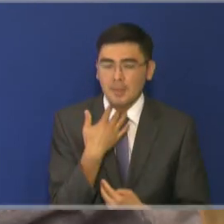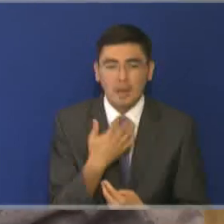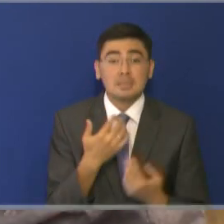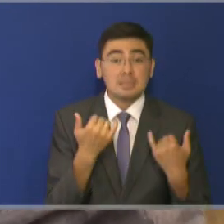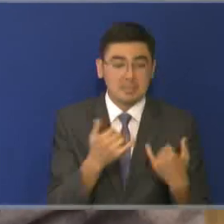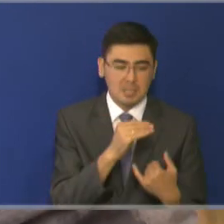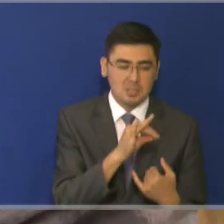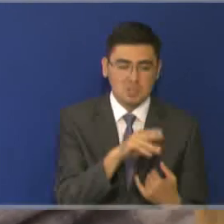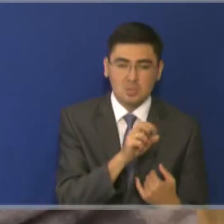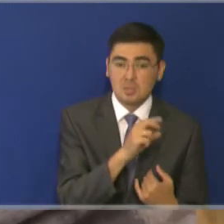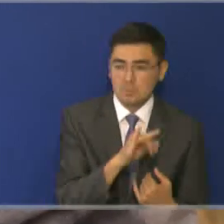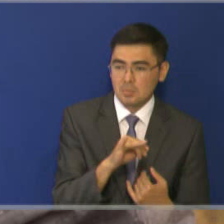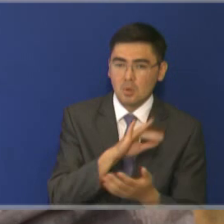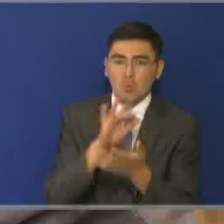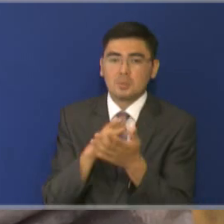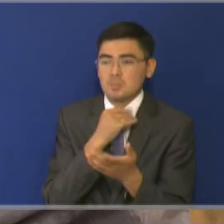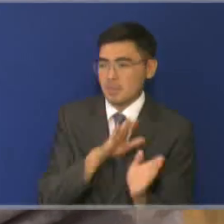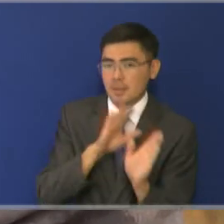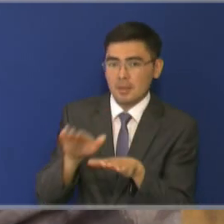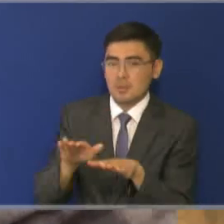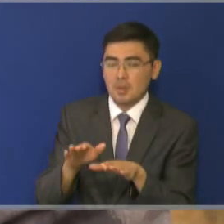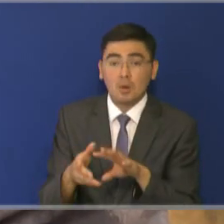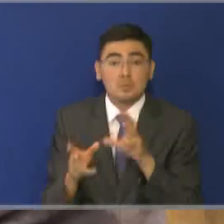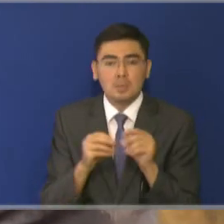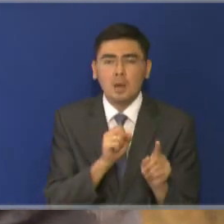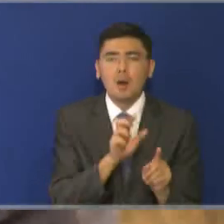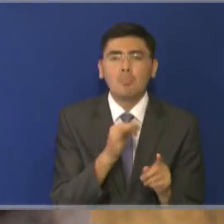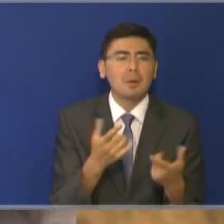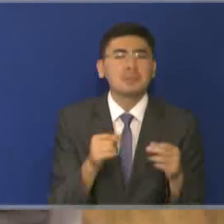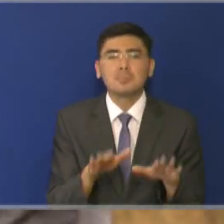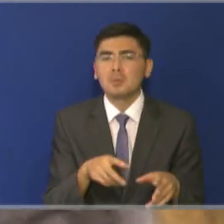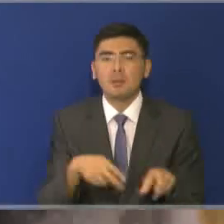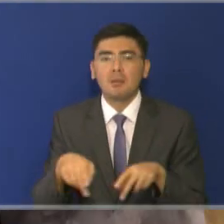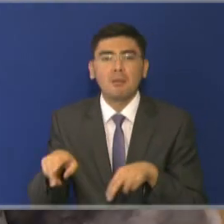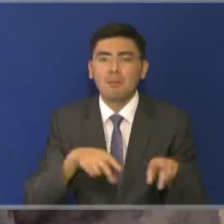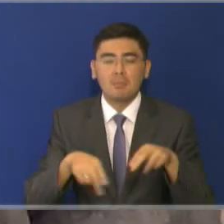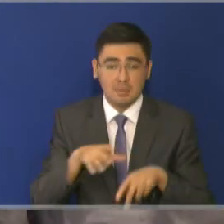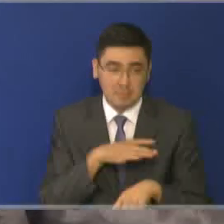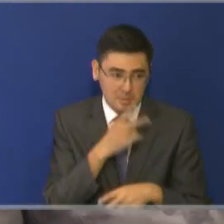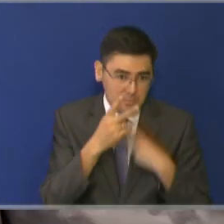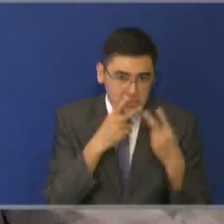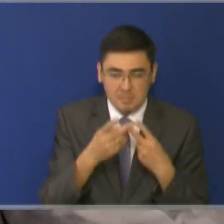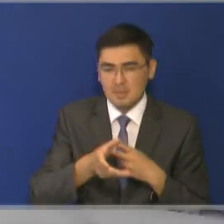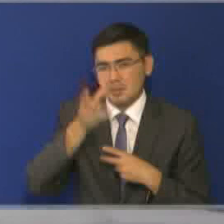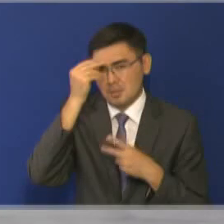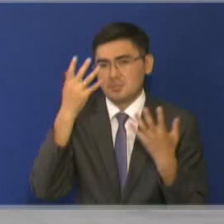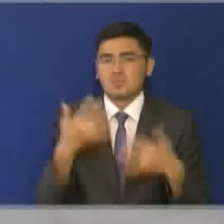Жидебайдан Семейге дейін жету еді. Осылайша Абай жүріп өткен жолды бағындыруды көздеген болатынбыз. Бүгін міне мәреге